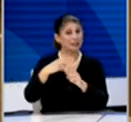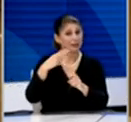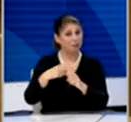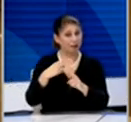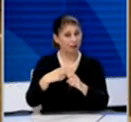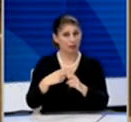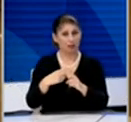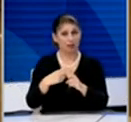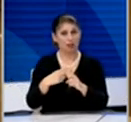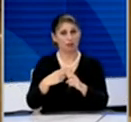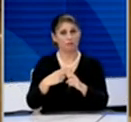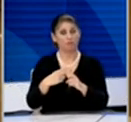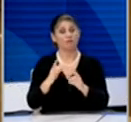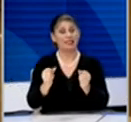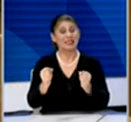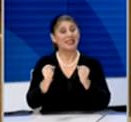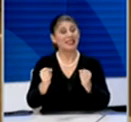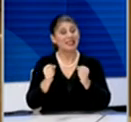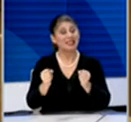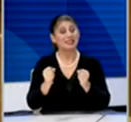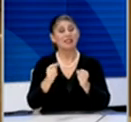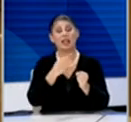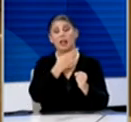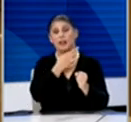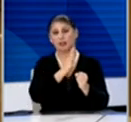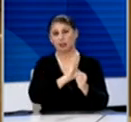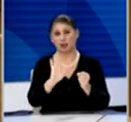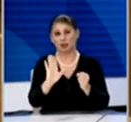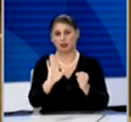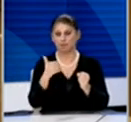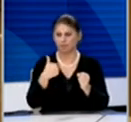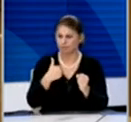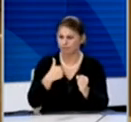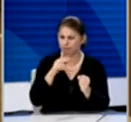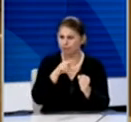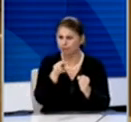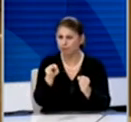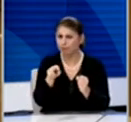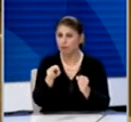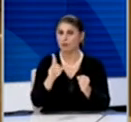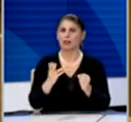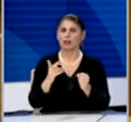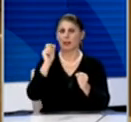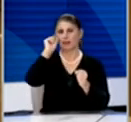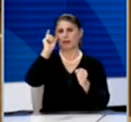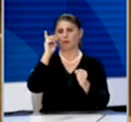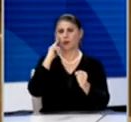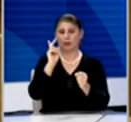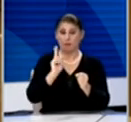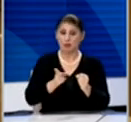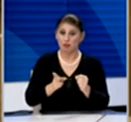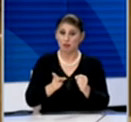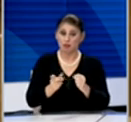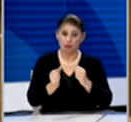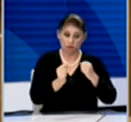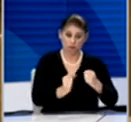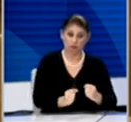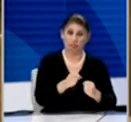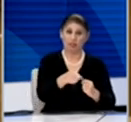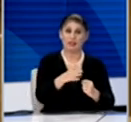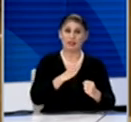σε κρίσεις εκτάκτων αναγκών μας δίνουν την εντύπωση ότι απλά είναι επικίνδυνοι να βρίσκονται σε τέτοιες θέσεις